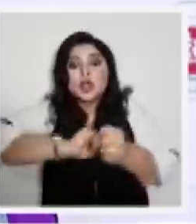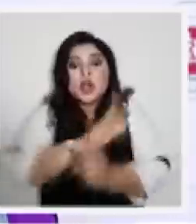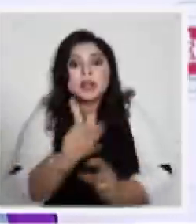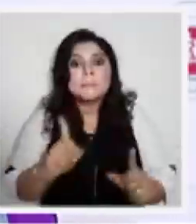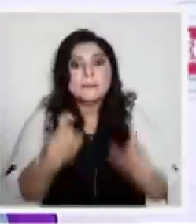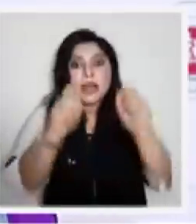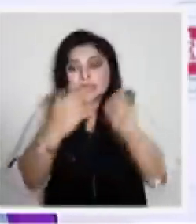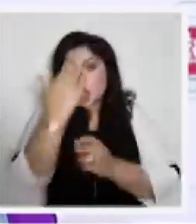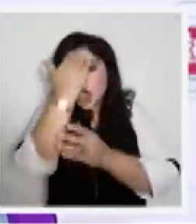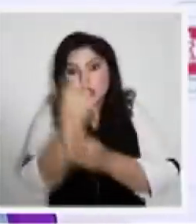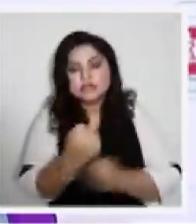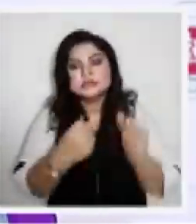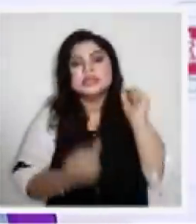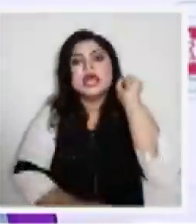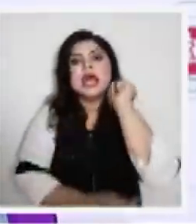01313791140 পর্যন্ত।